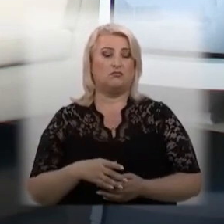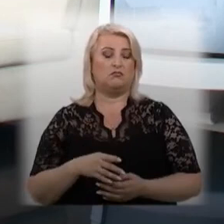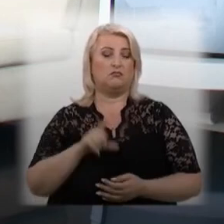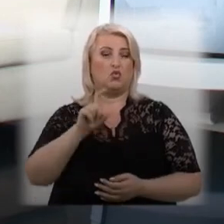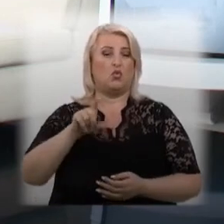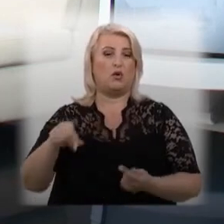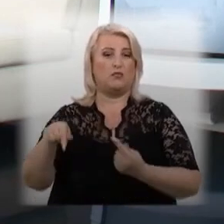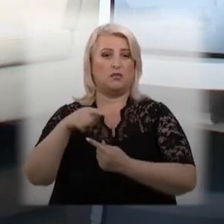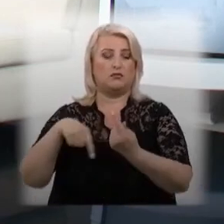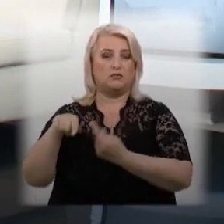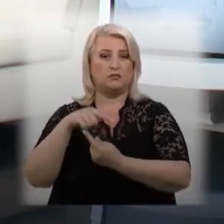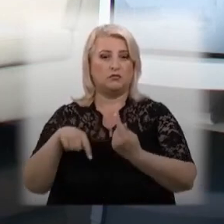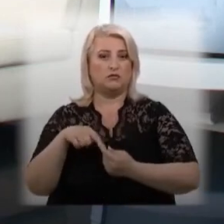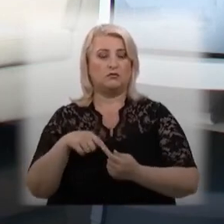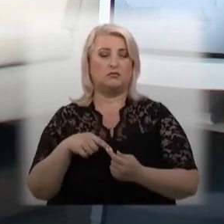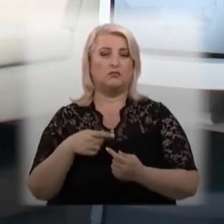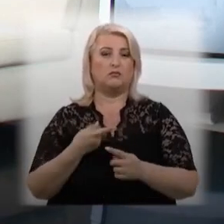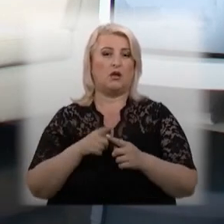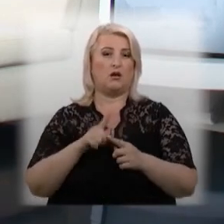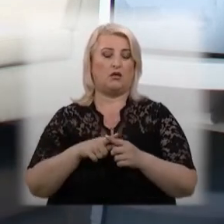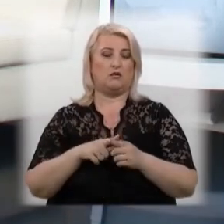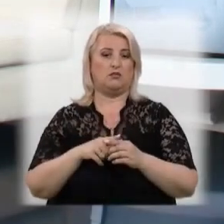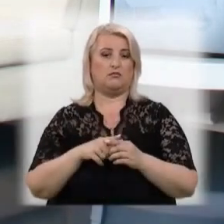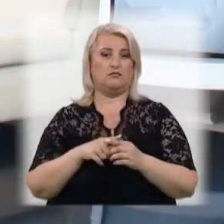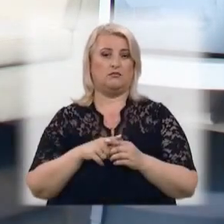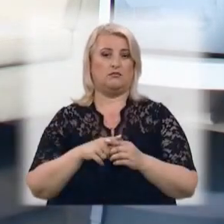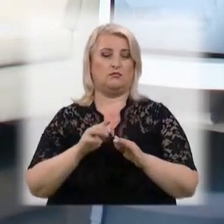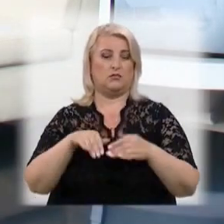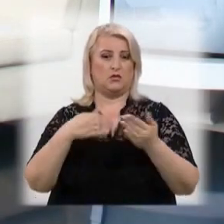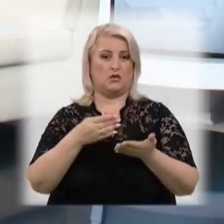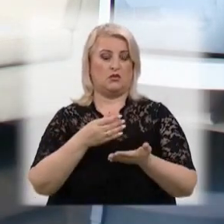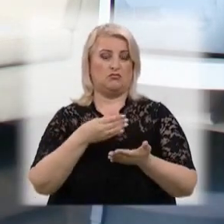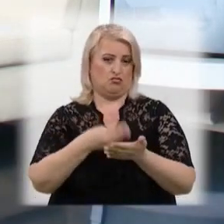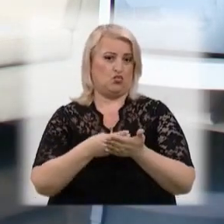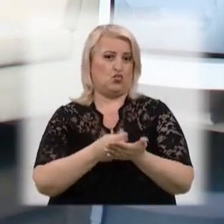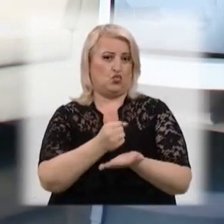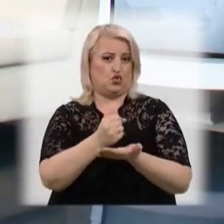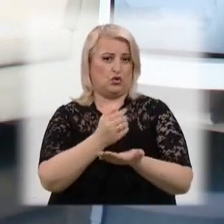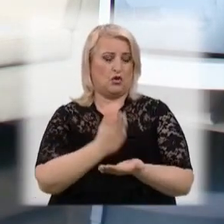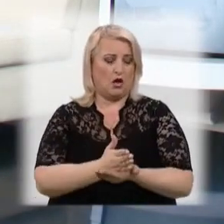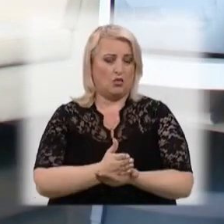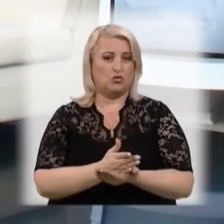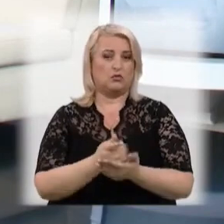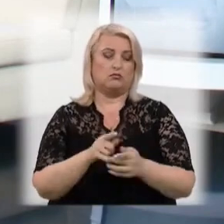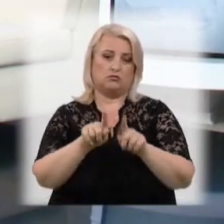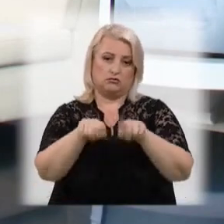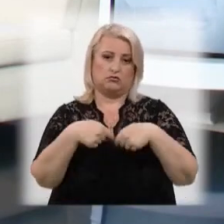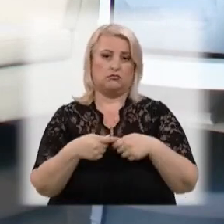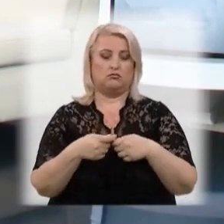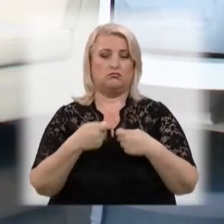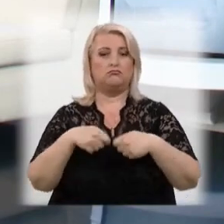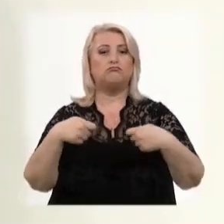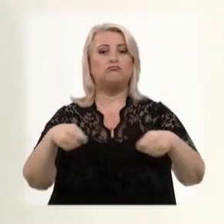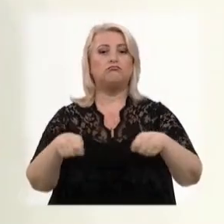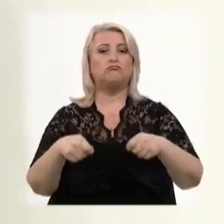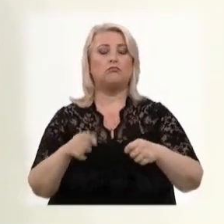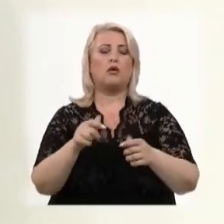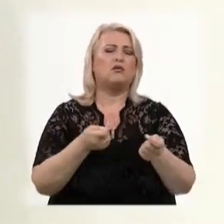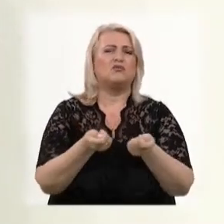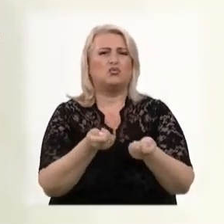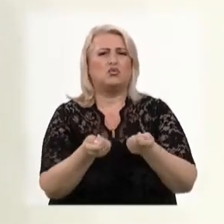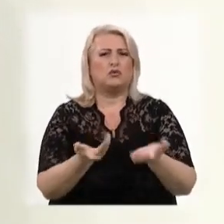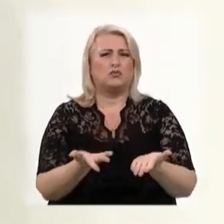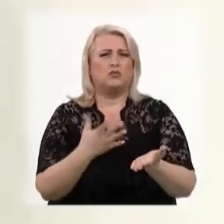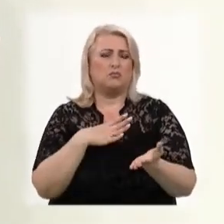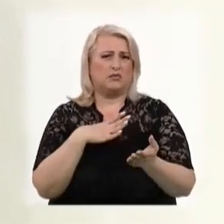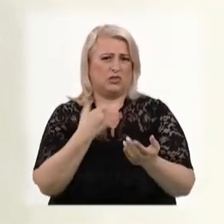antreprenorilor care dau buget sau buchet și solicita vanzari si relevant Cum gestionezi asta fiind